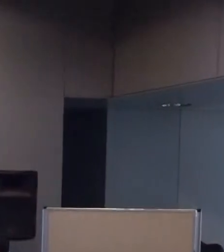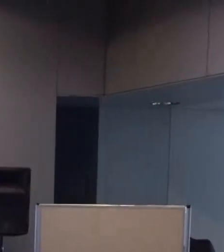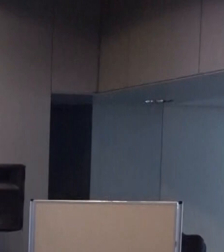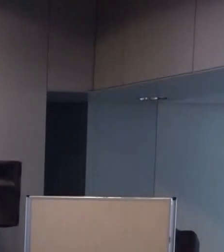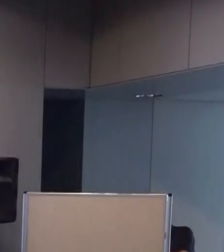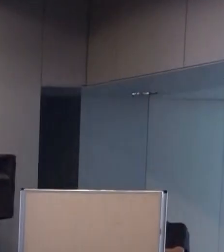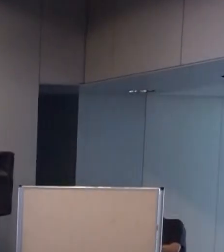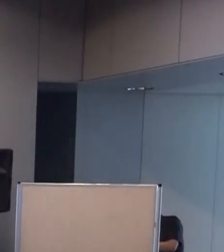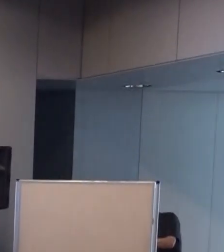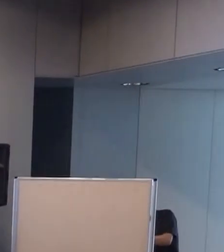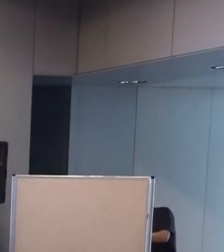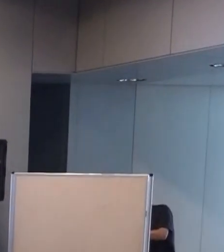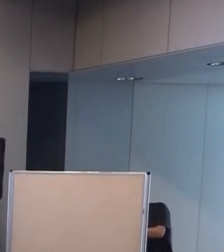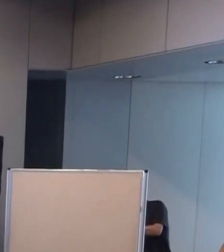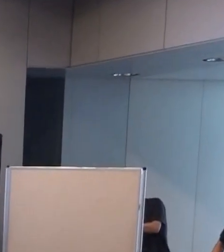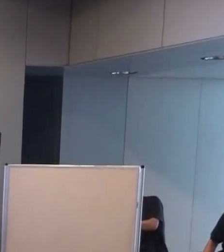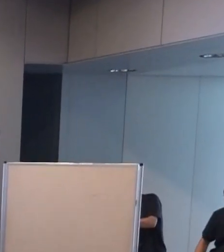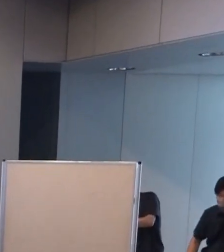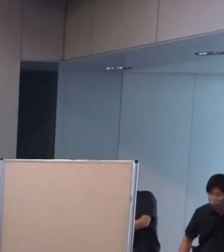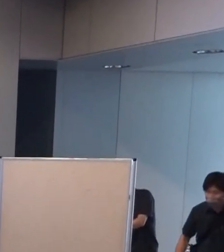じゃあここからは、